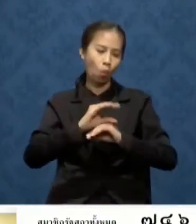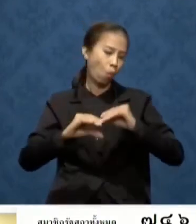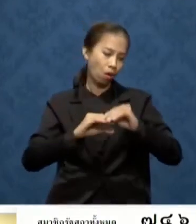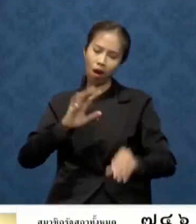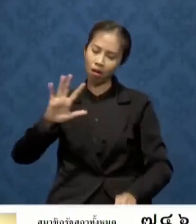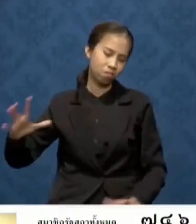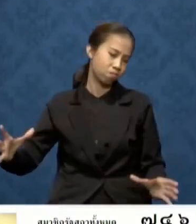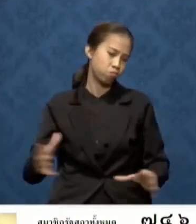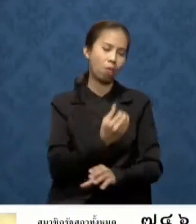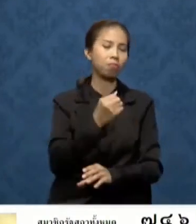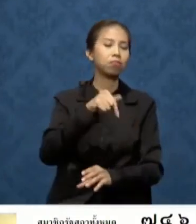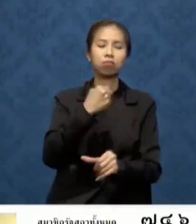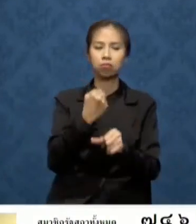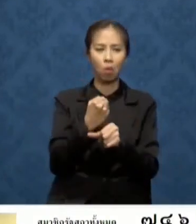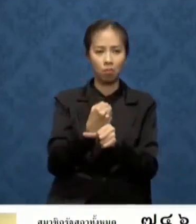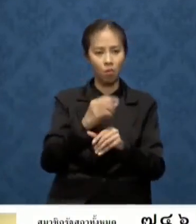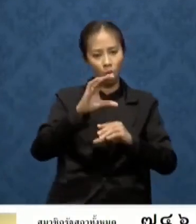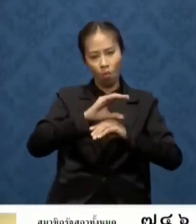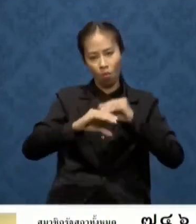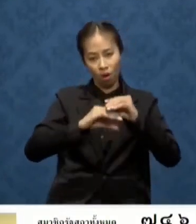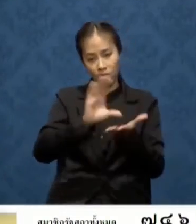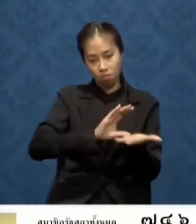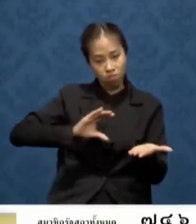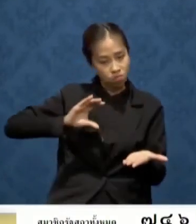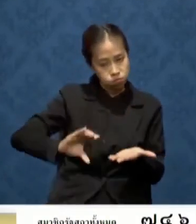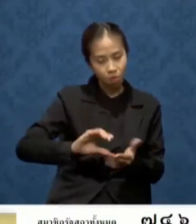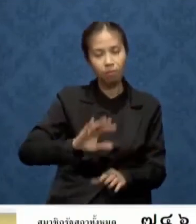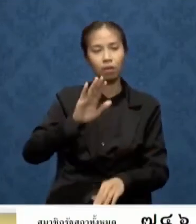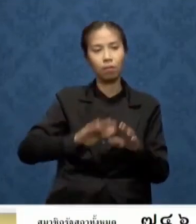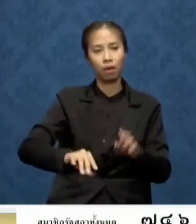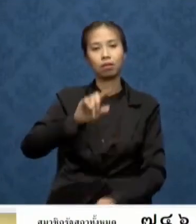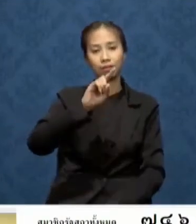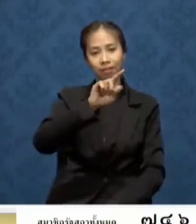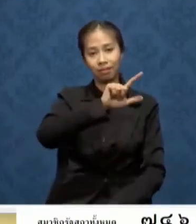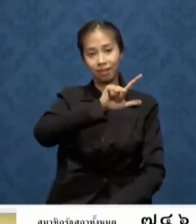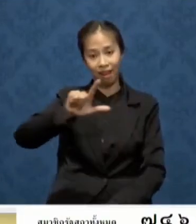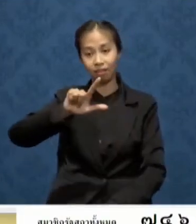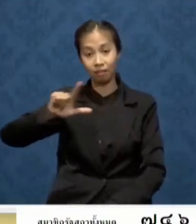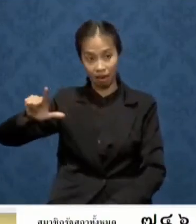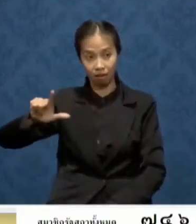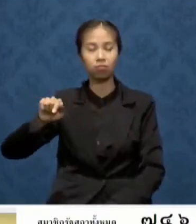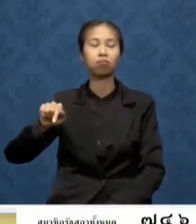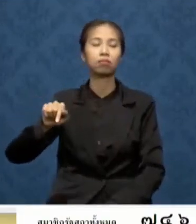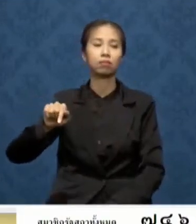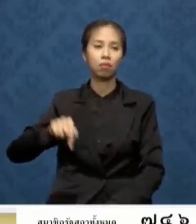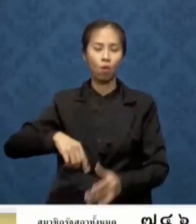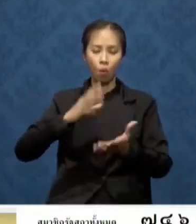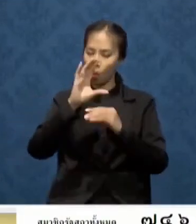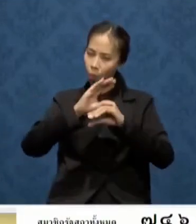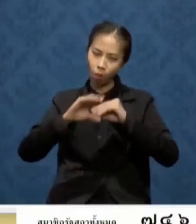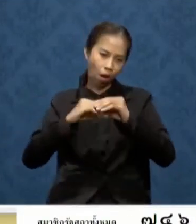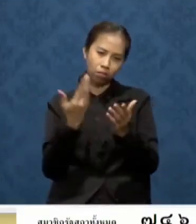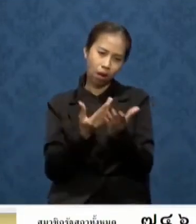อภิมหาโครงการรวมทนทใหญ่ที่สุดด้มลค่าการลงทุนกว่า 1 ล้านบาทบอกแลวนะครบวามัใหญ่จริง